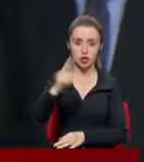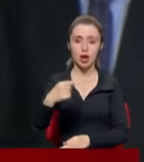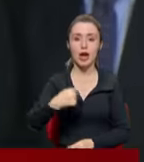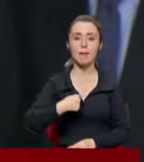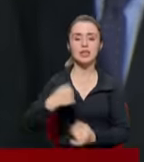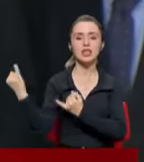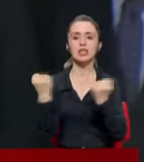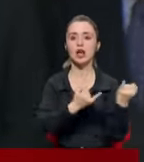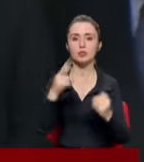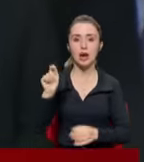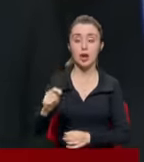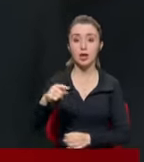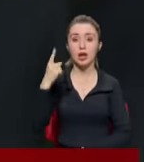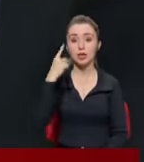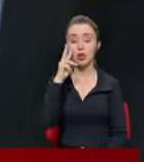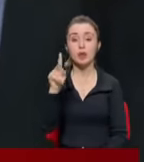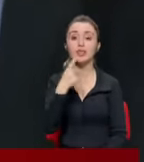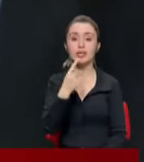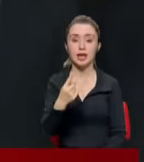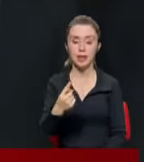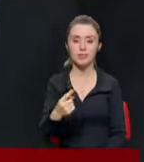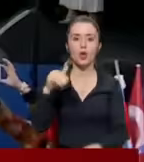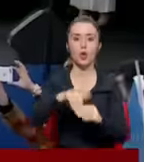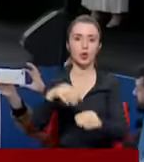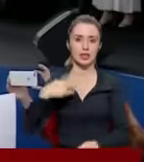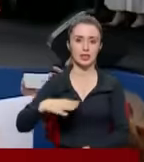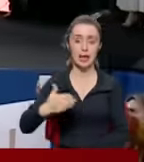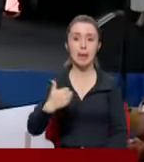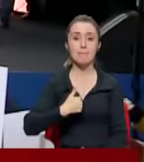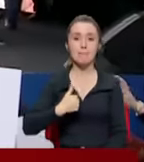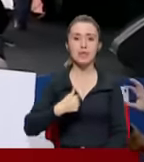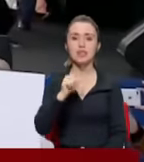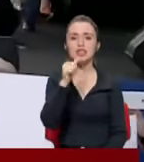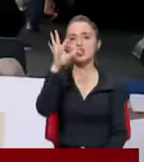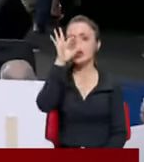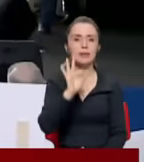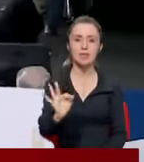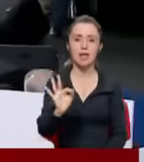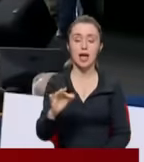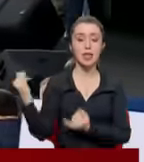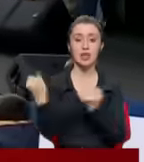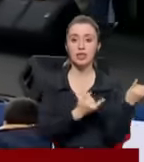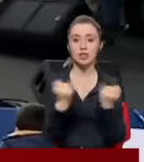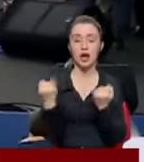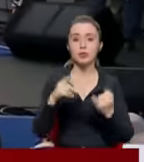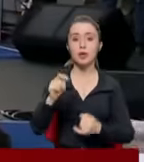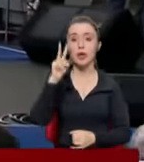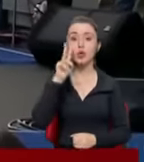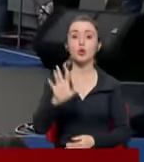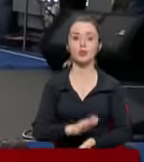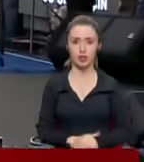bizi Polemik yaparken göremeyeceksiniz diyerek o istedi bizi hiç kimse Polemik yaparken